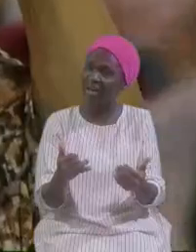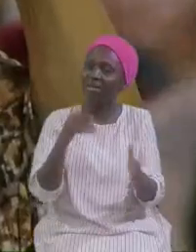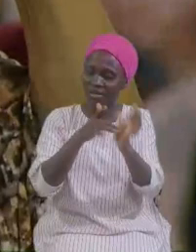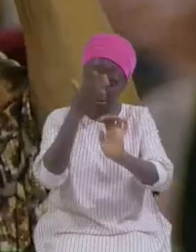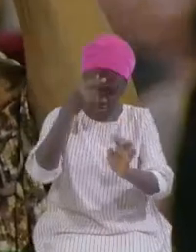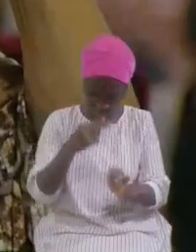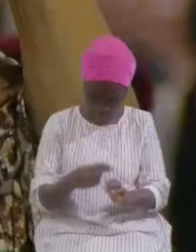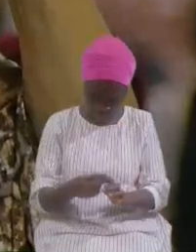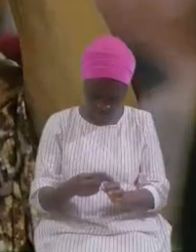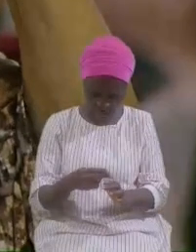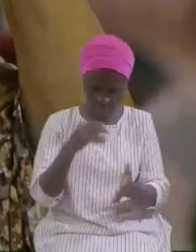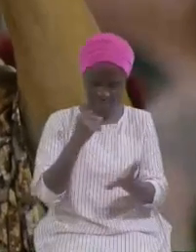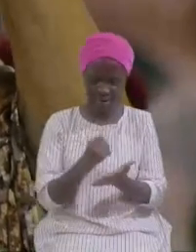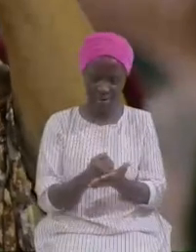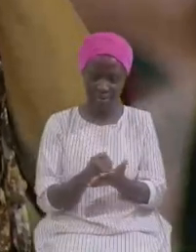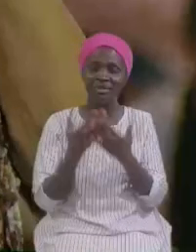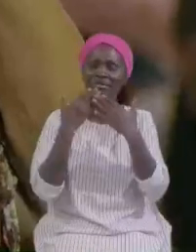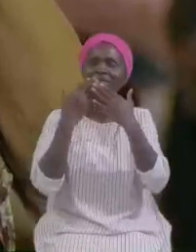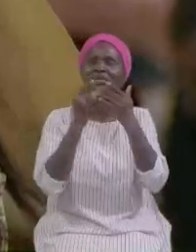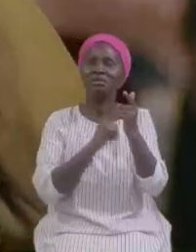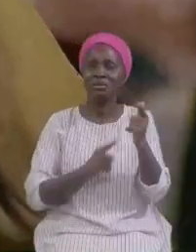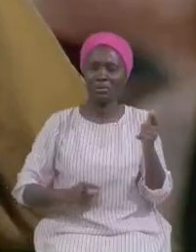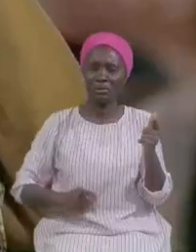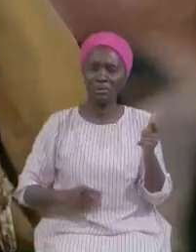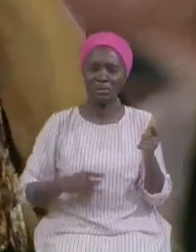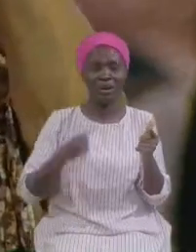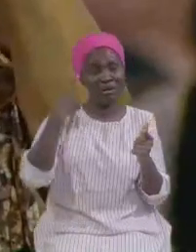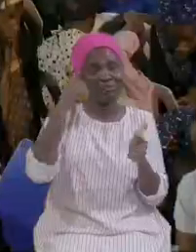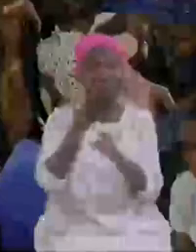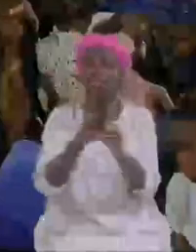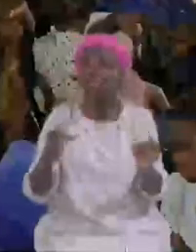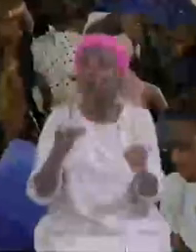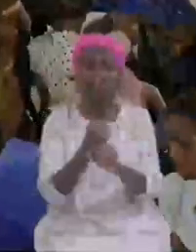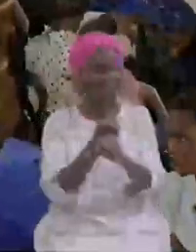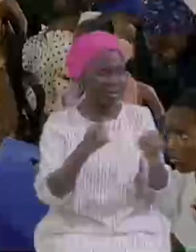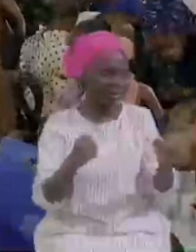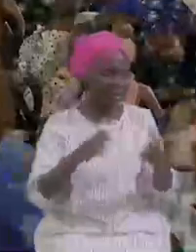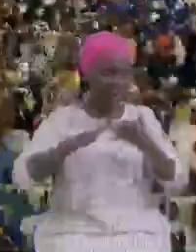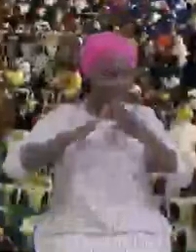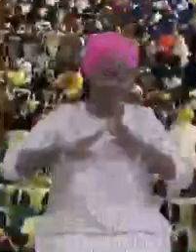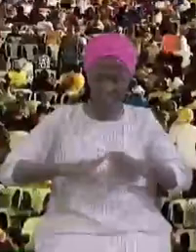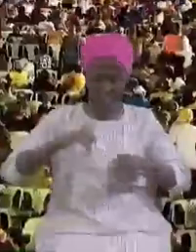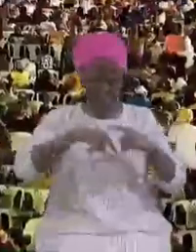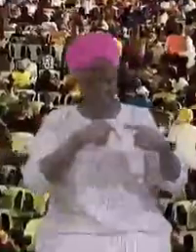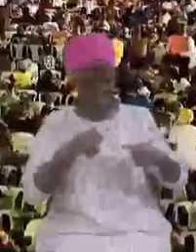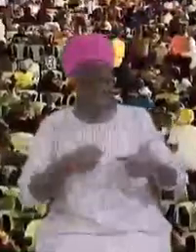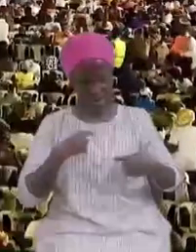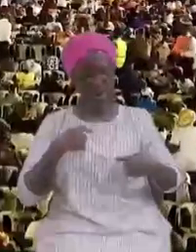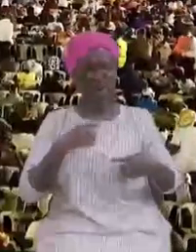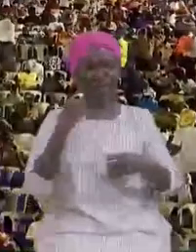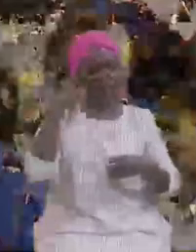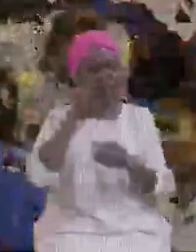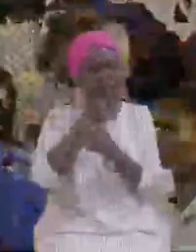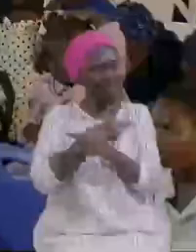nom de Jésus. Merci Seigneur pour la libération, pour le salut, pour la paix du cœur, pour